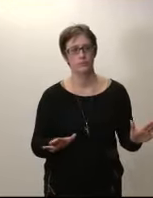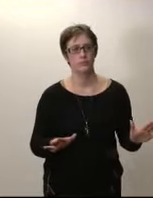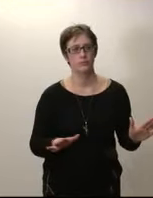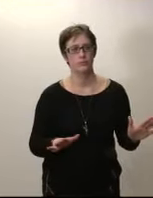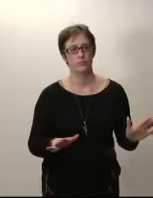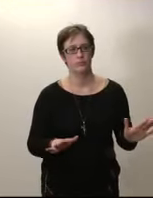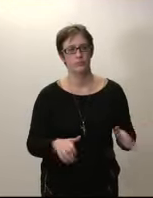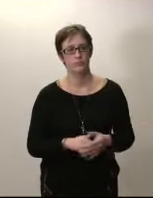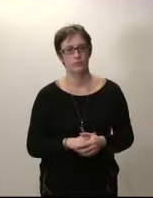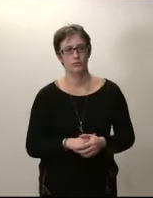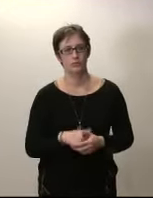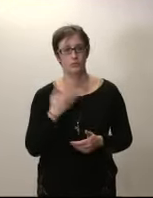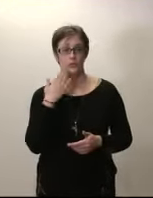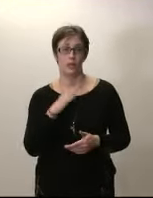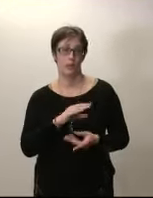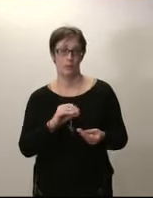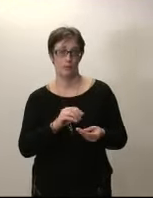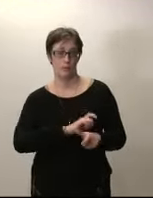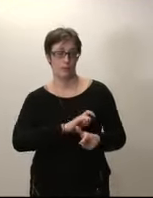gens dans la difficulté, on sait.